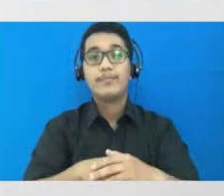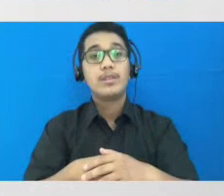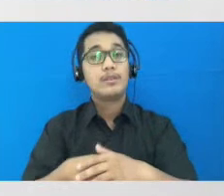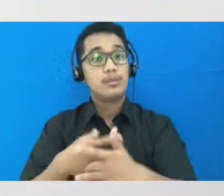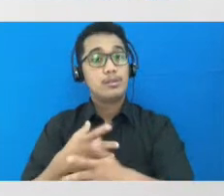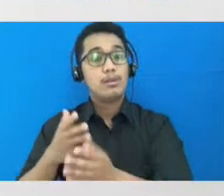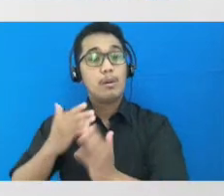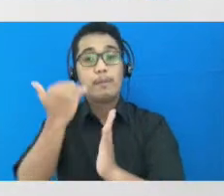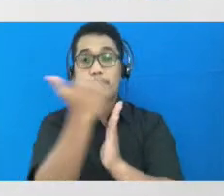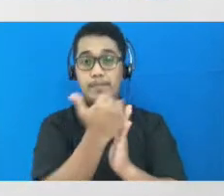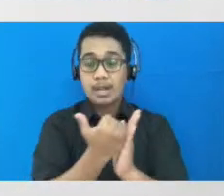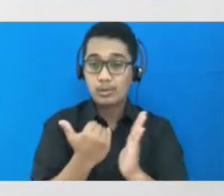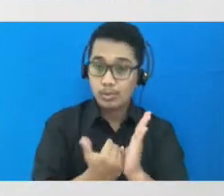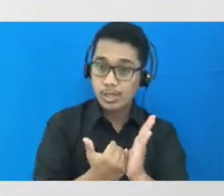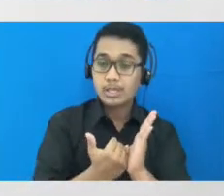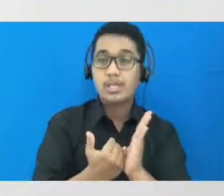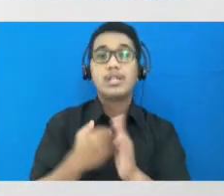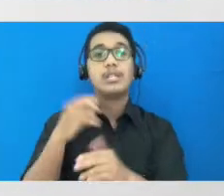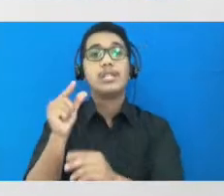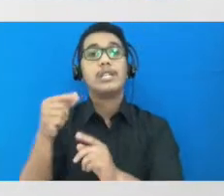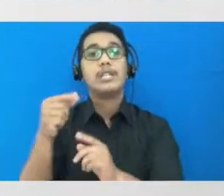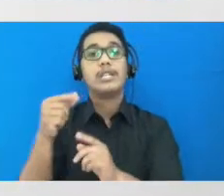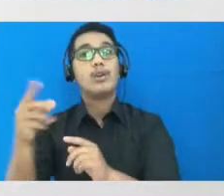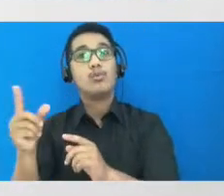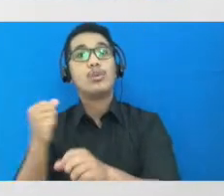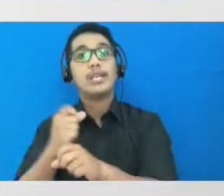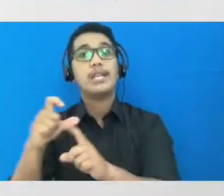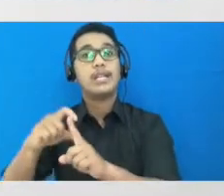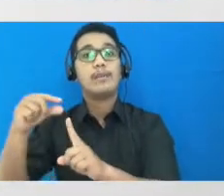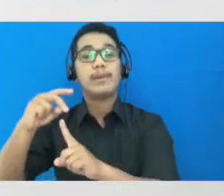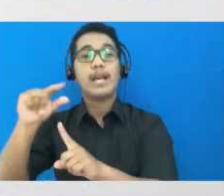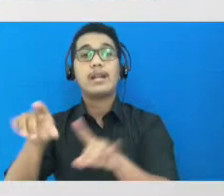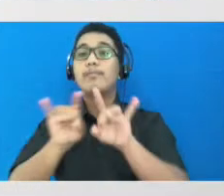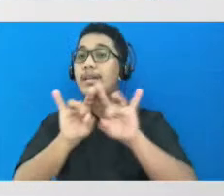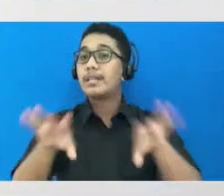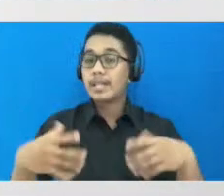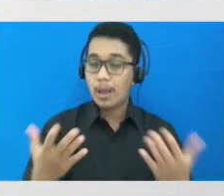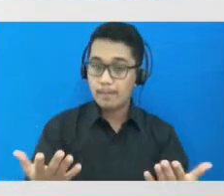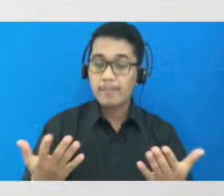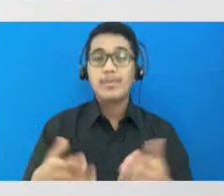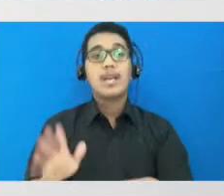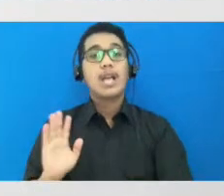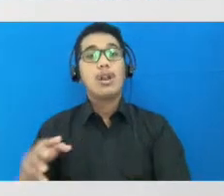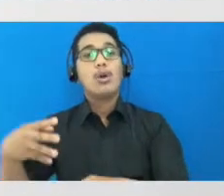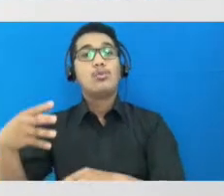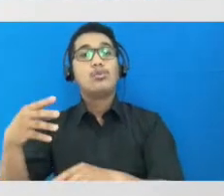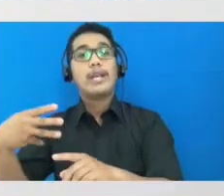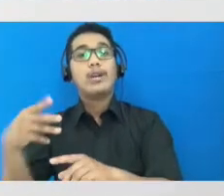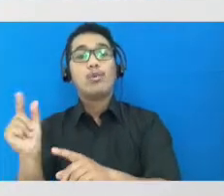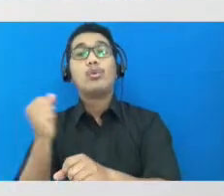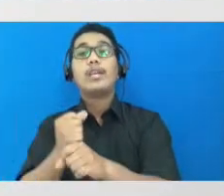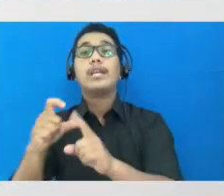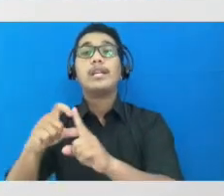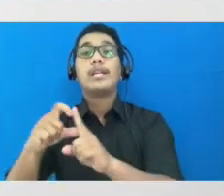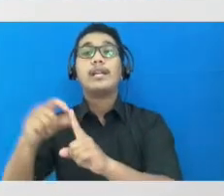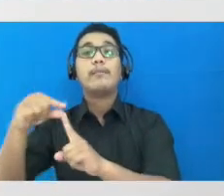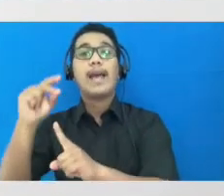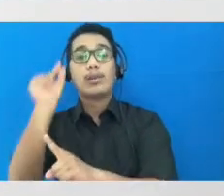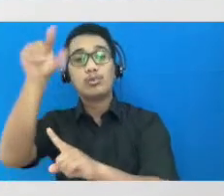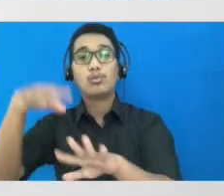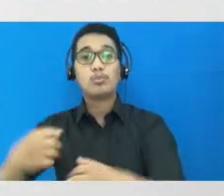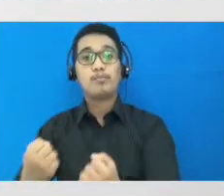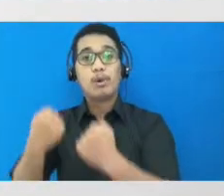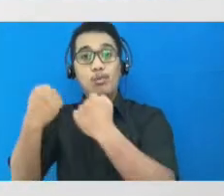dengan peraturan atau direktif sebelumnya adalah GDPR ini memberikan real power bagi lembaga